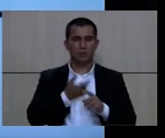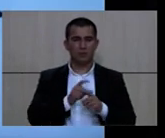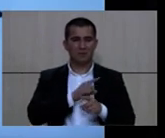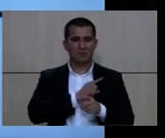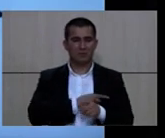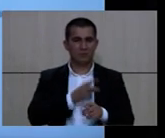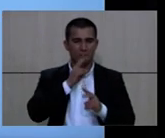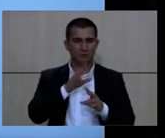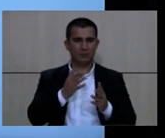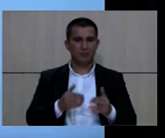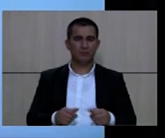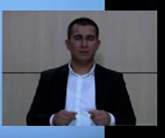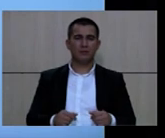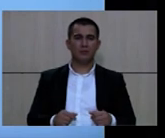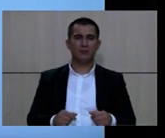bildiradi.